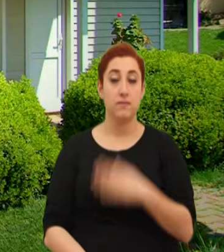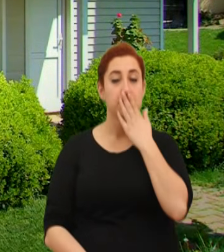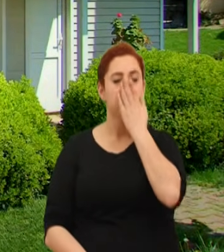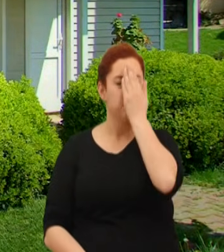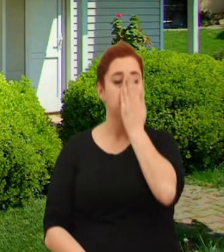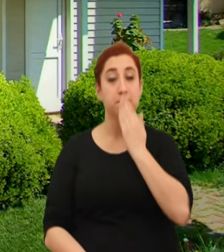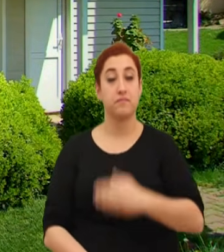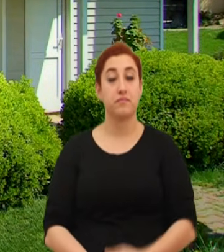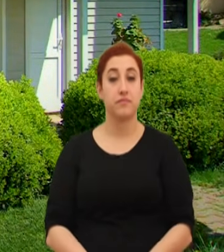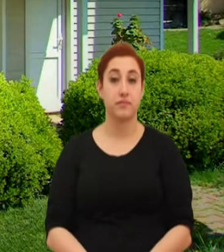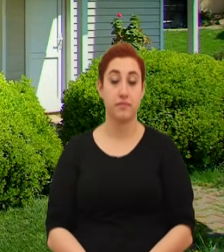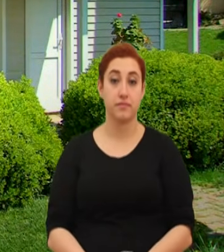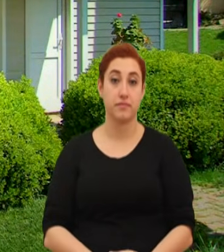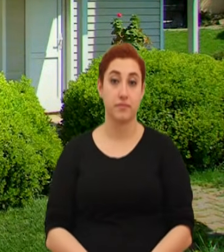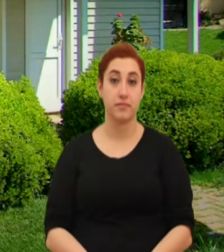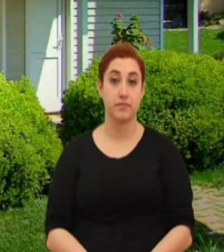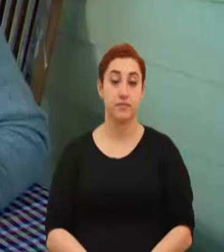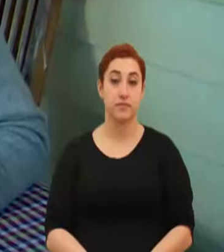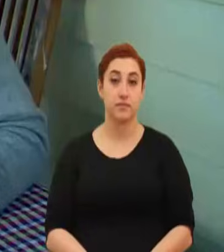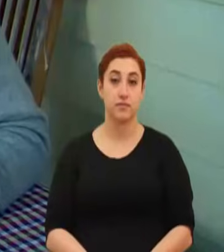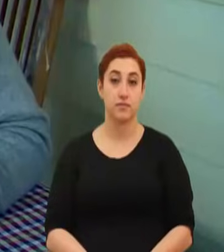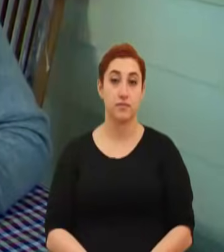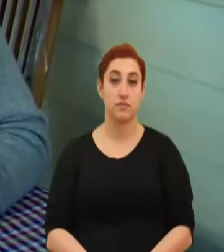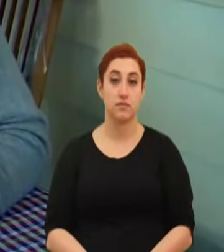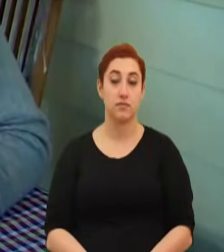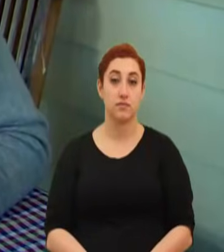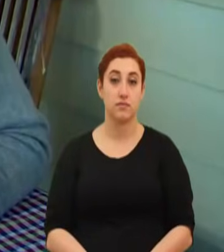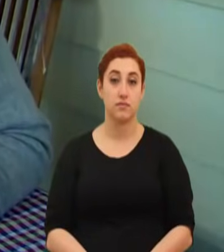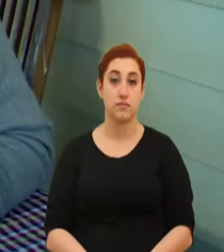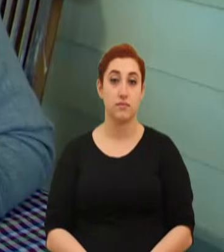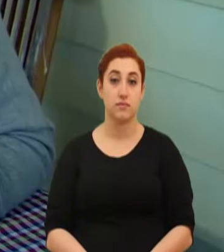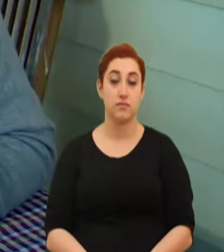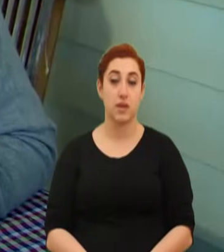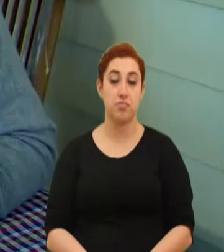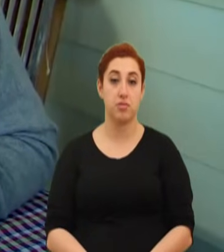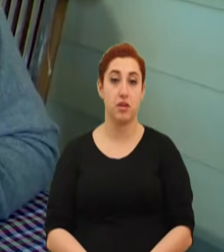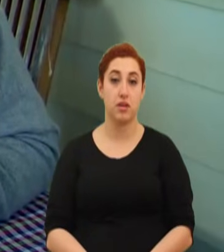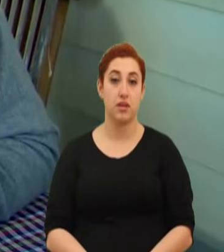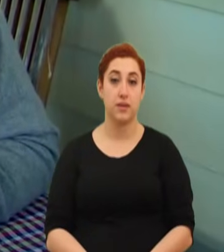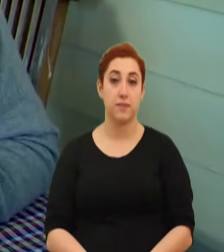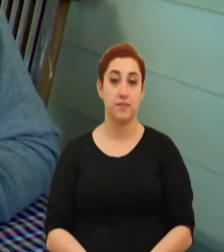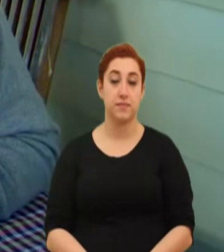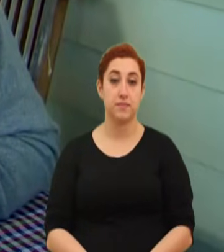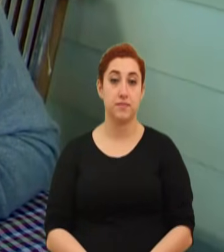olduğundan olsa gerek tepkisizce eve girdi. Şükrü Rüyam'dan alacağı bahşişin planını yapıyor.